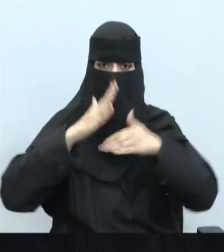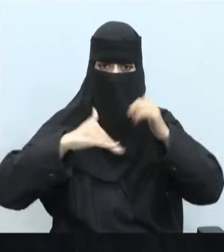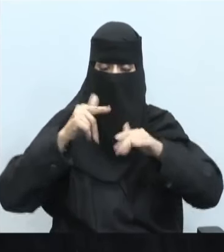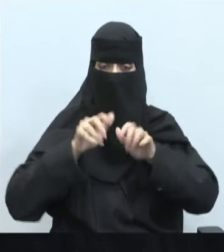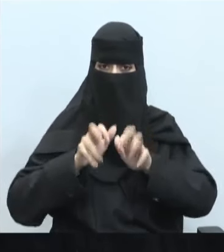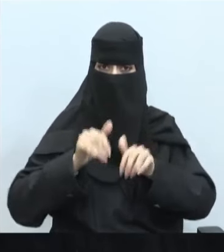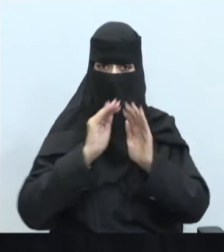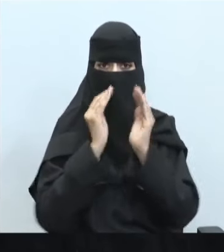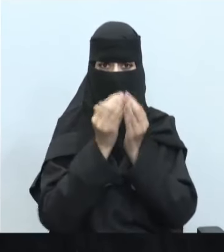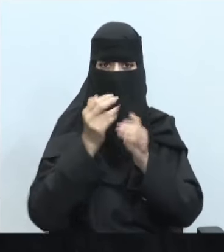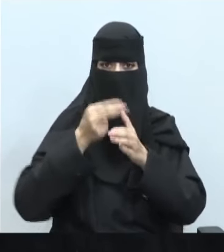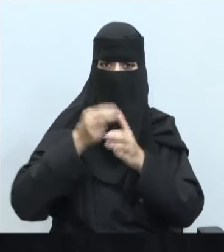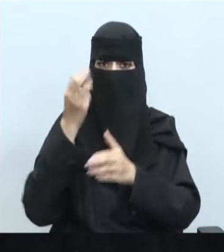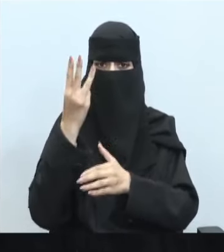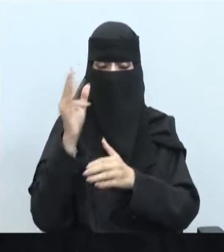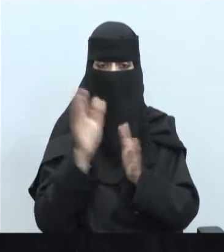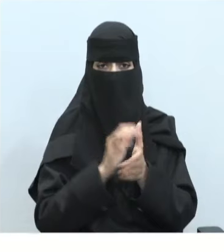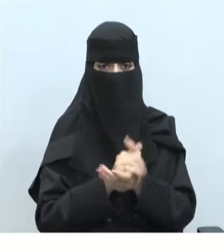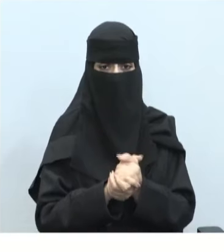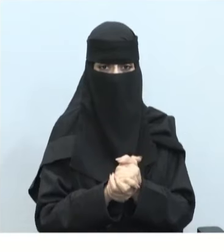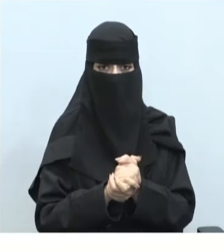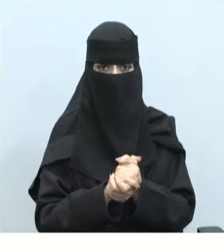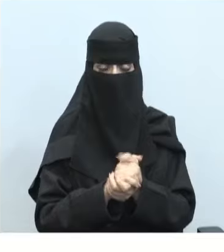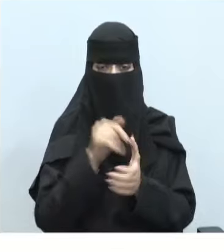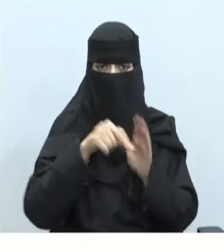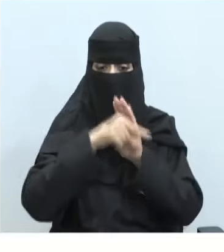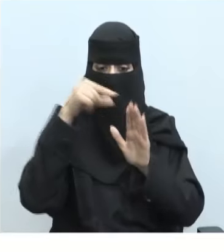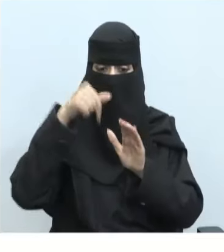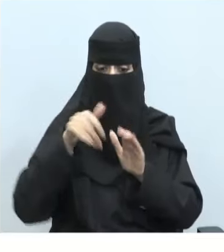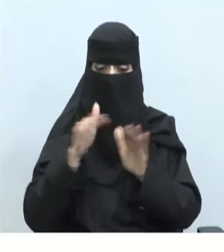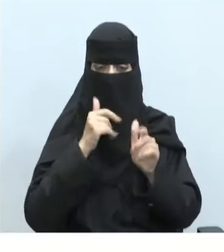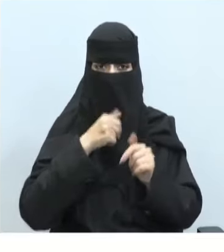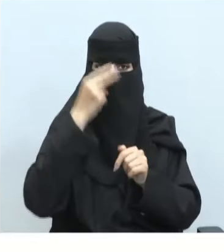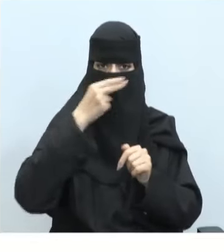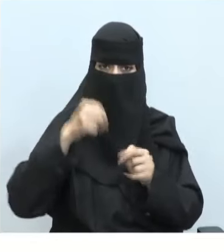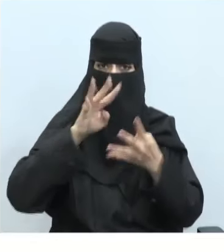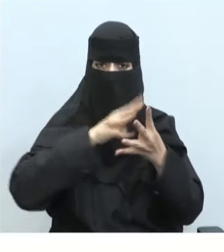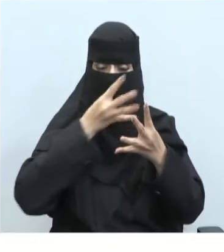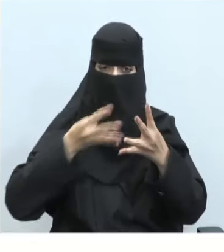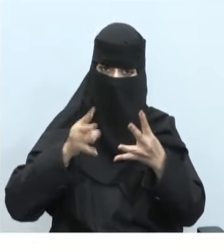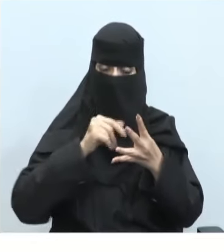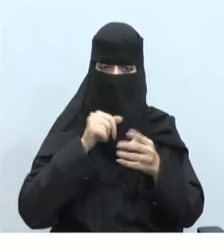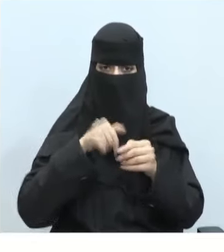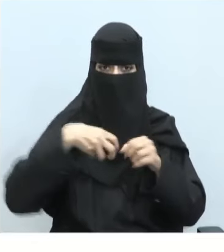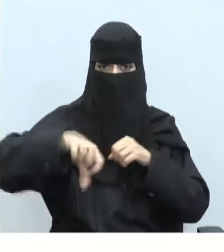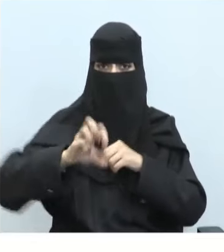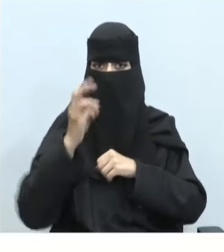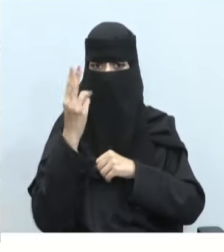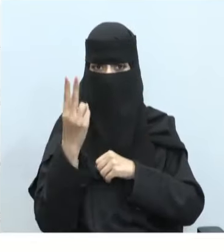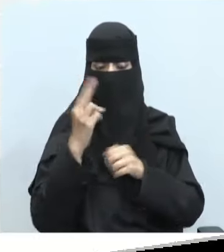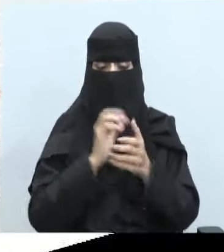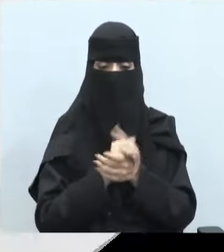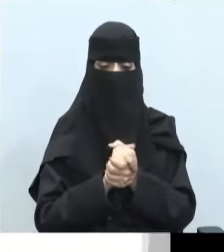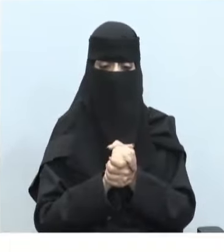الرقميه للفصل الدراسي الثالث درسنا لهذا اليوم هو تحرير الجداول في جزئه